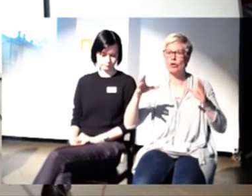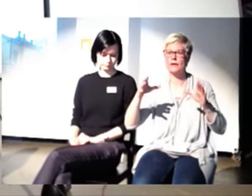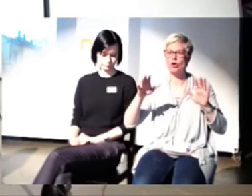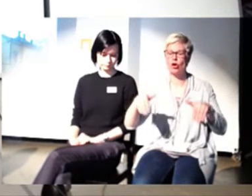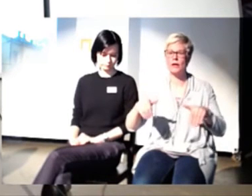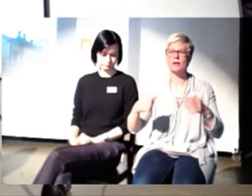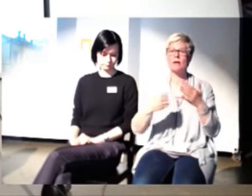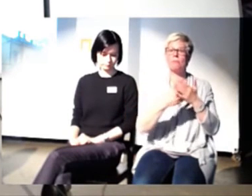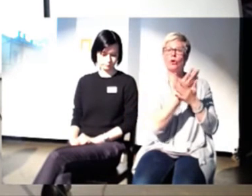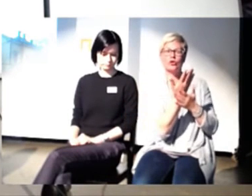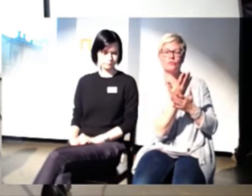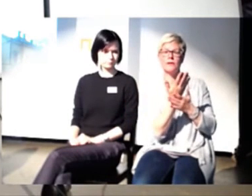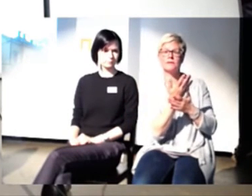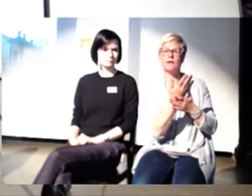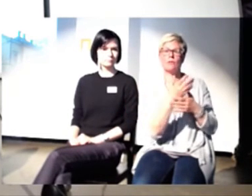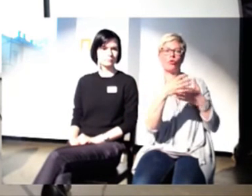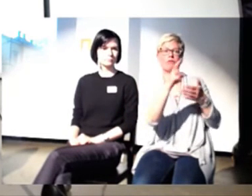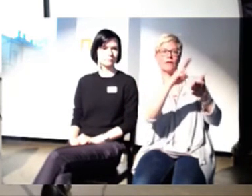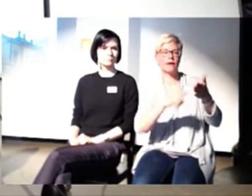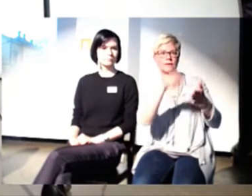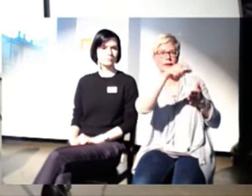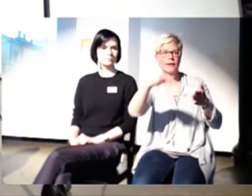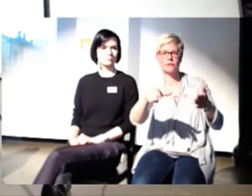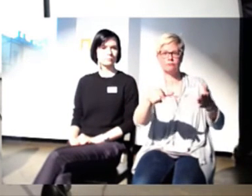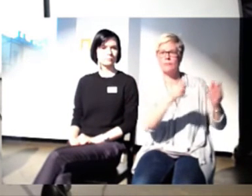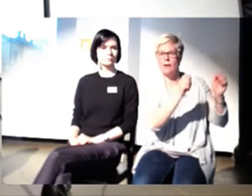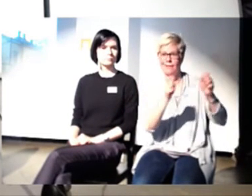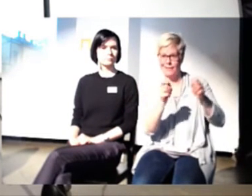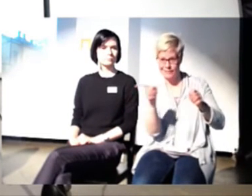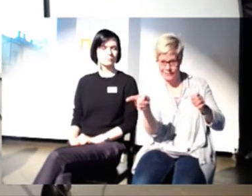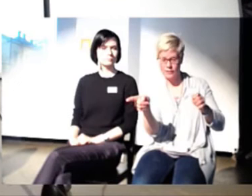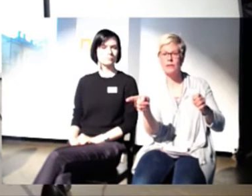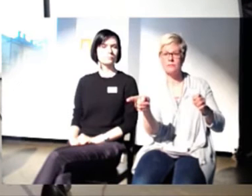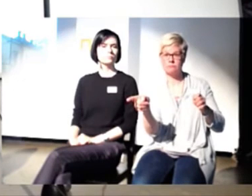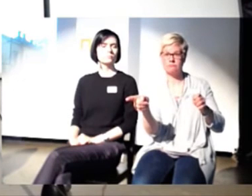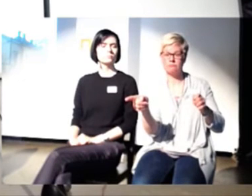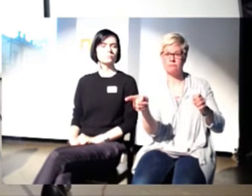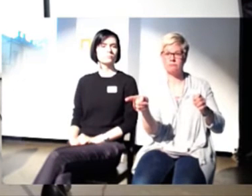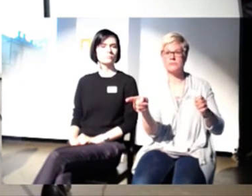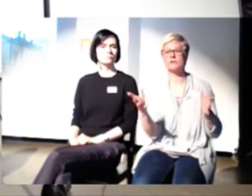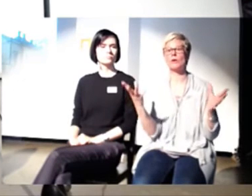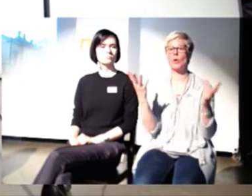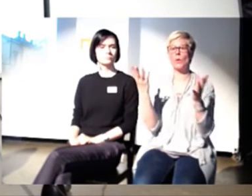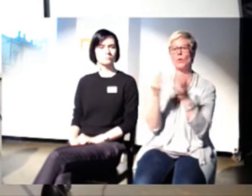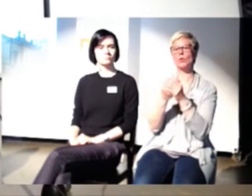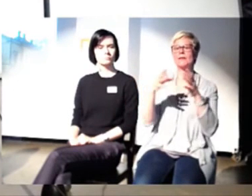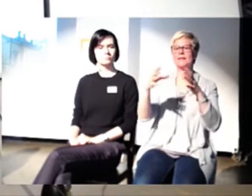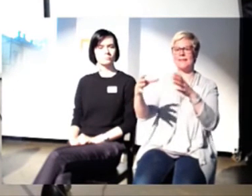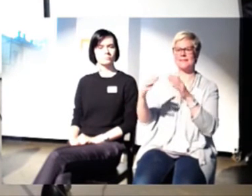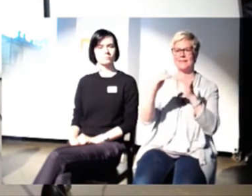haettiin pohjoismaisia kuvataiteilijoita, jotka nimenomaan toimisivat tämmöisellä yhteisöllisellä